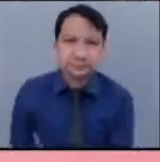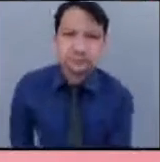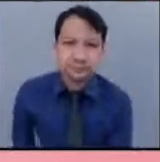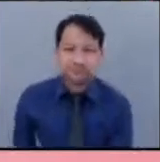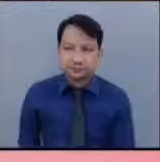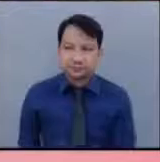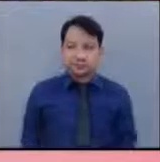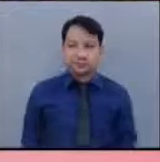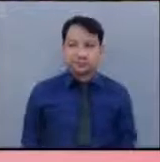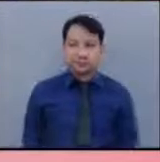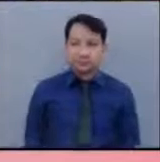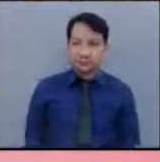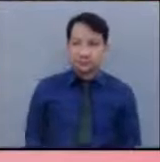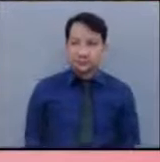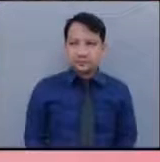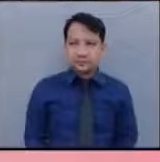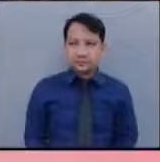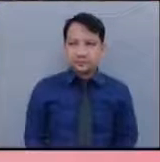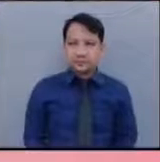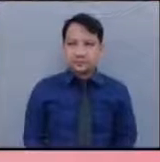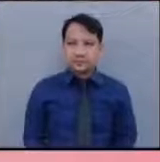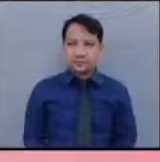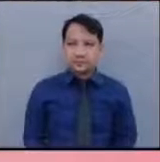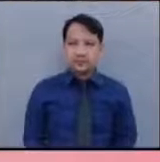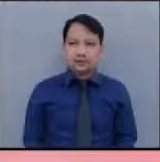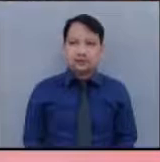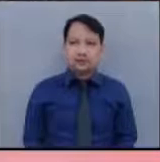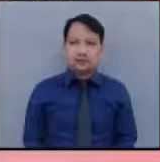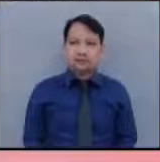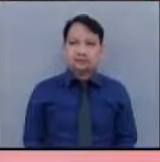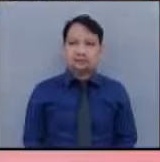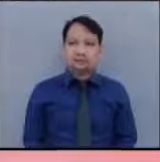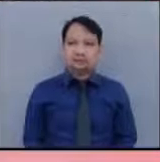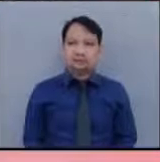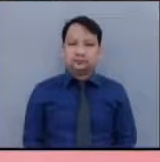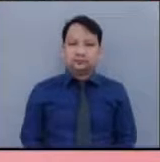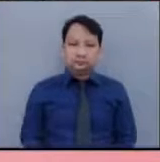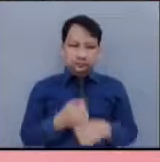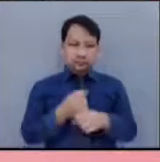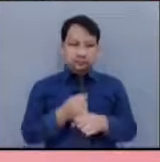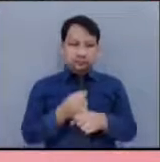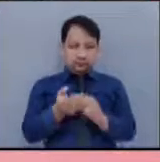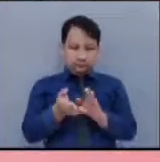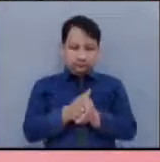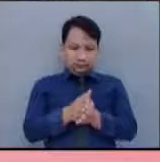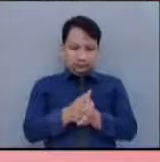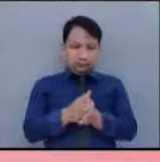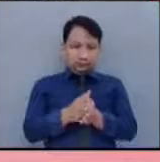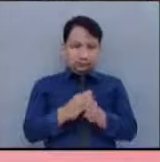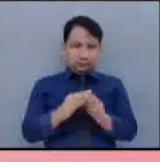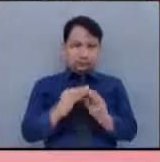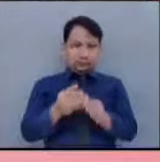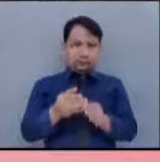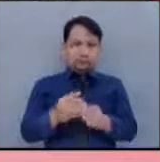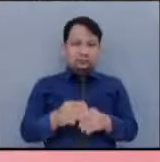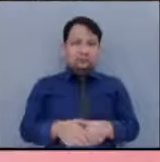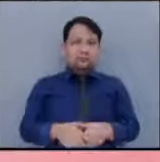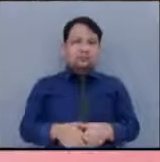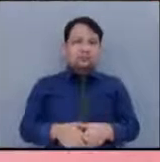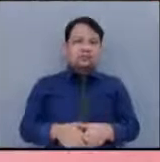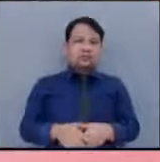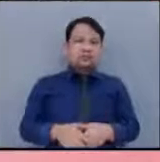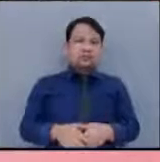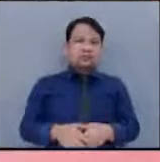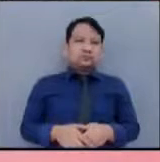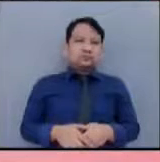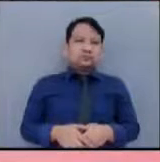1 cm. So pagka-marka natin, gawin itong palatandaan sa pagtutupi, paitaas pa lang ng magkabilang gilid at